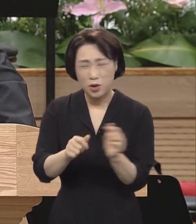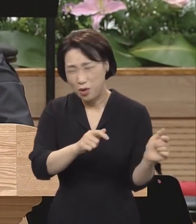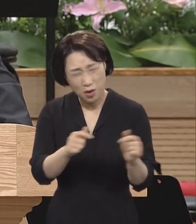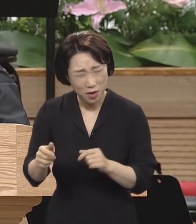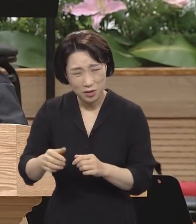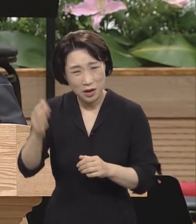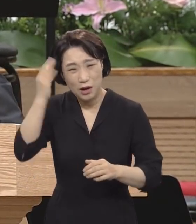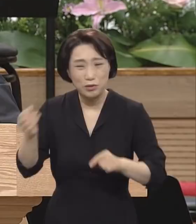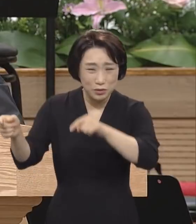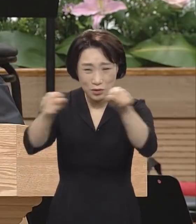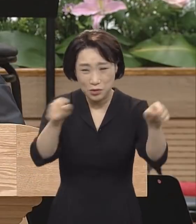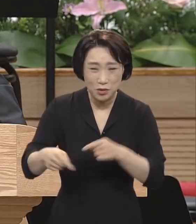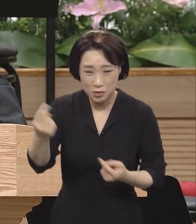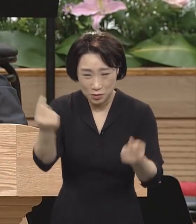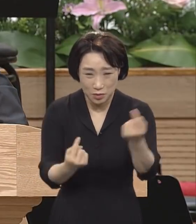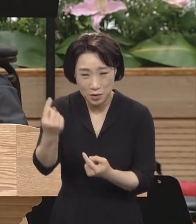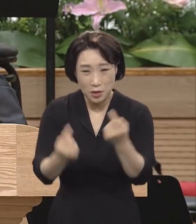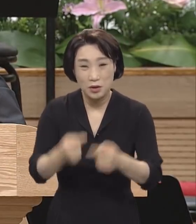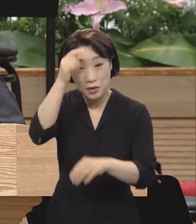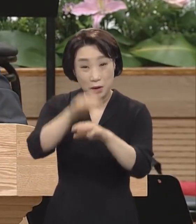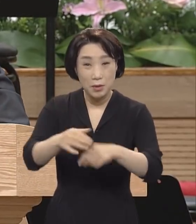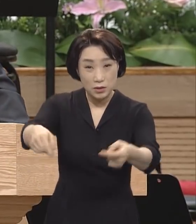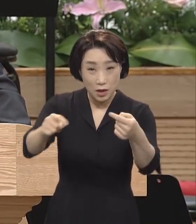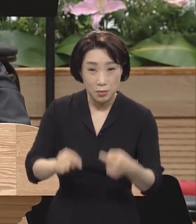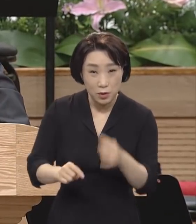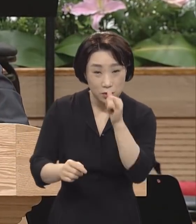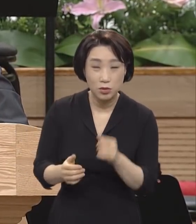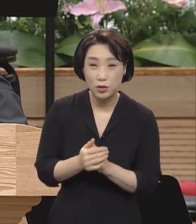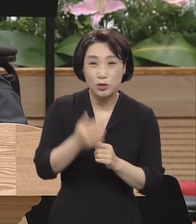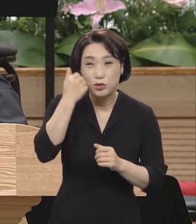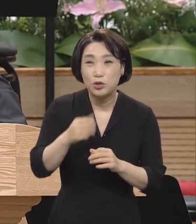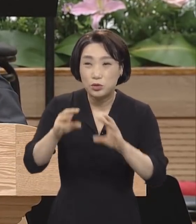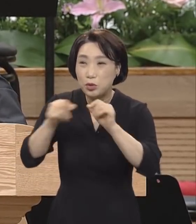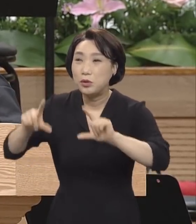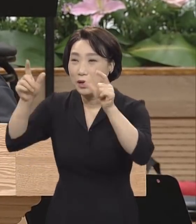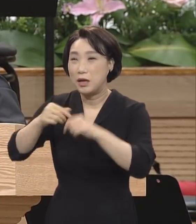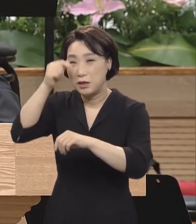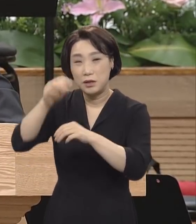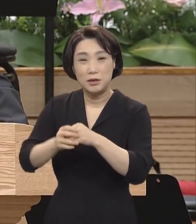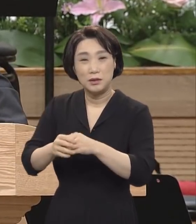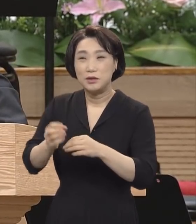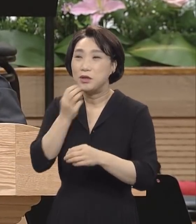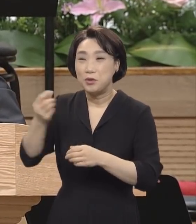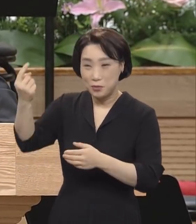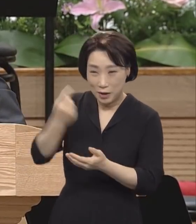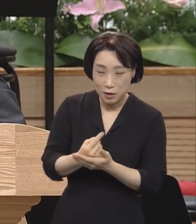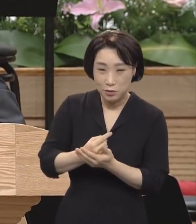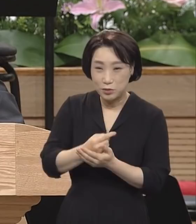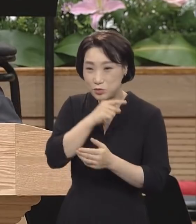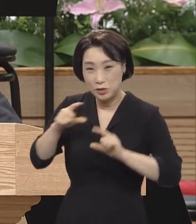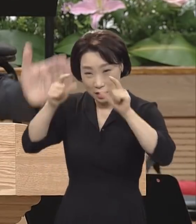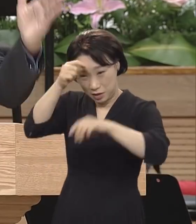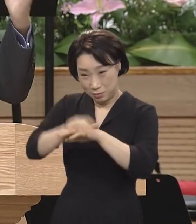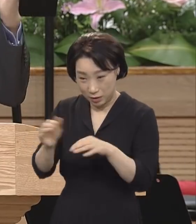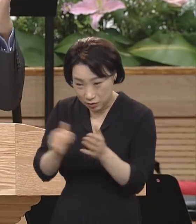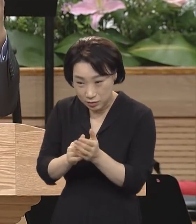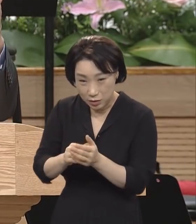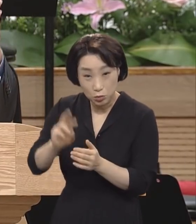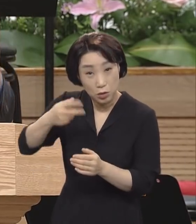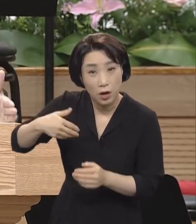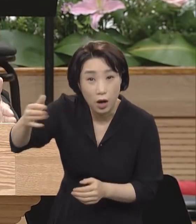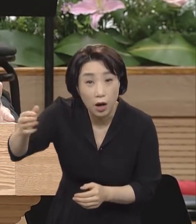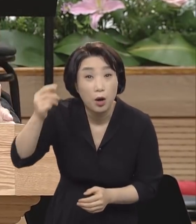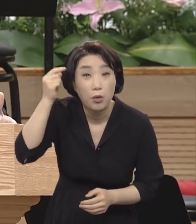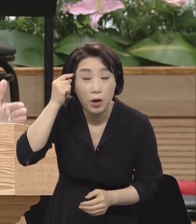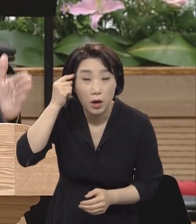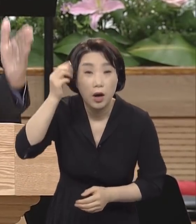없어 그 전국에서 다 와 어떤 사람은 토요일날 와서 주일 내비드리고 주일날 가는 사람이 있어 왜 그러느냐 하나님